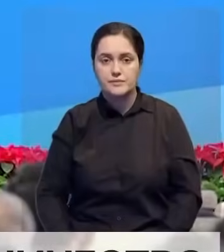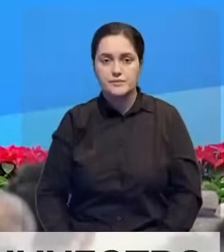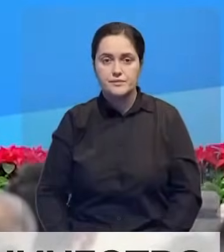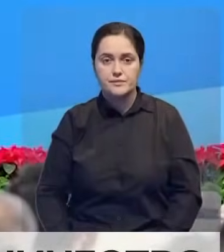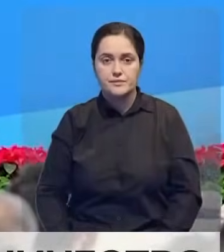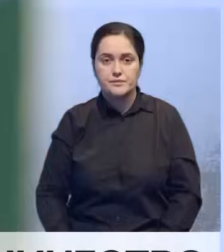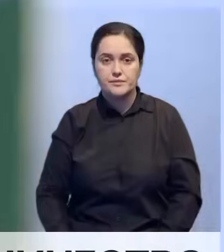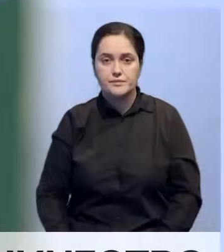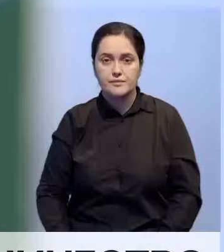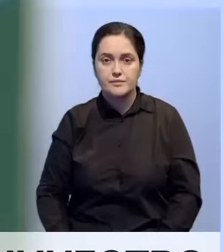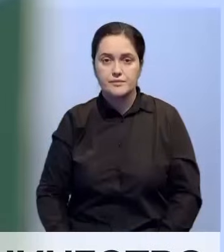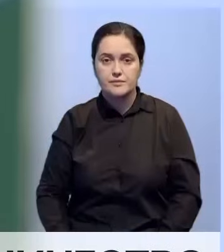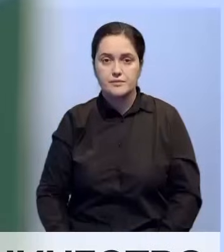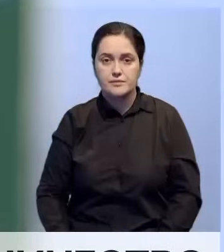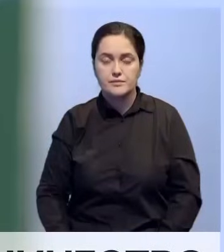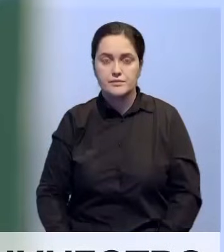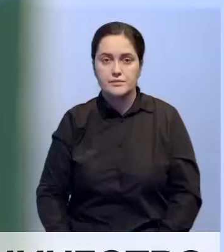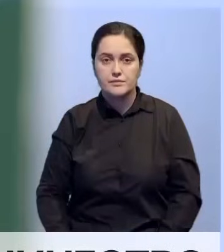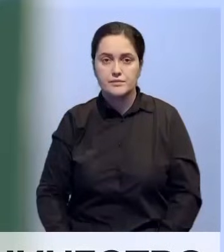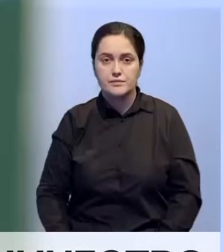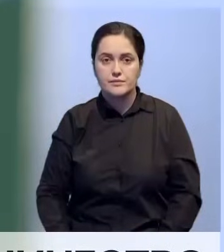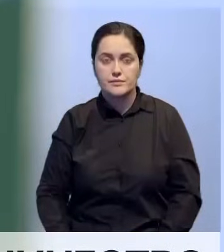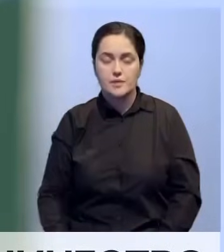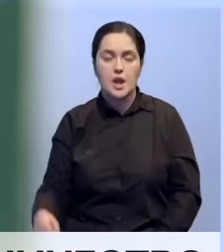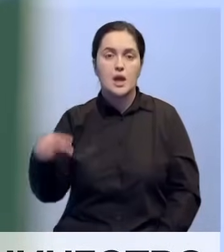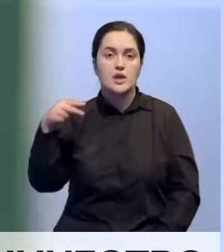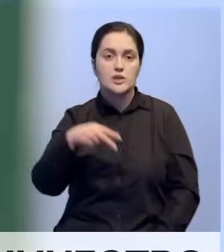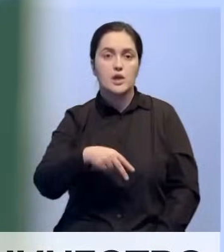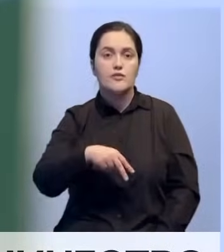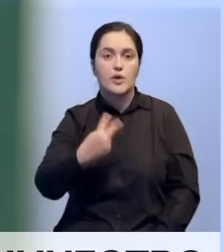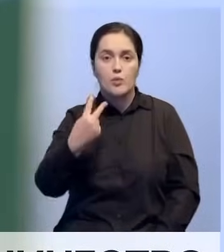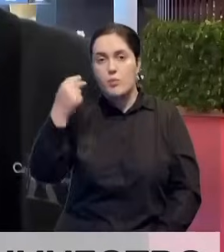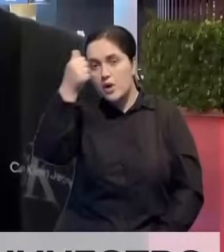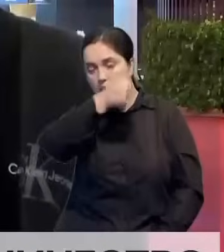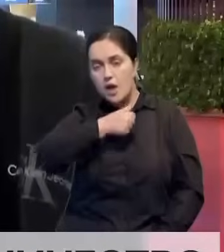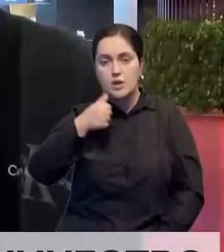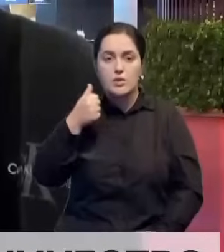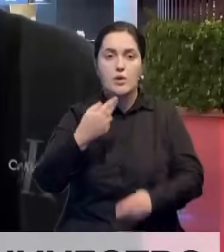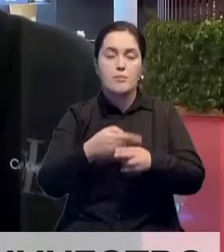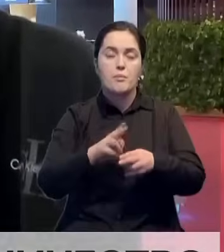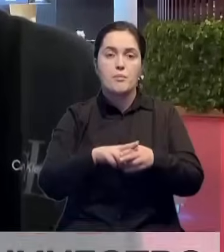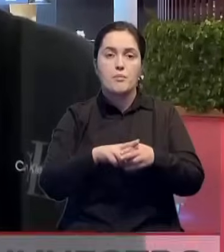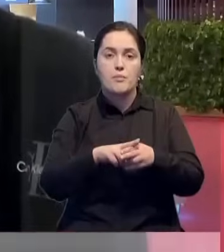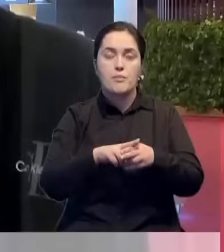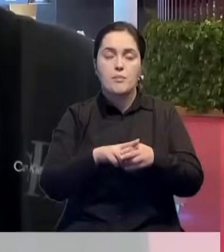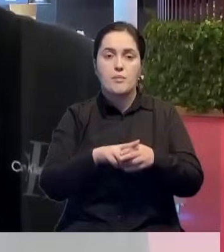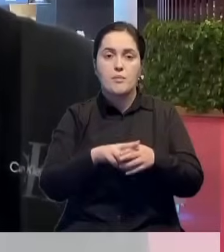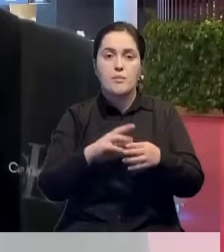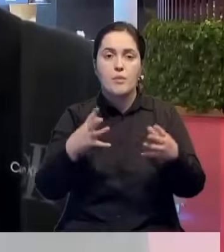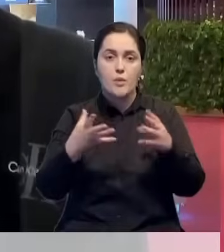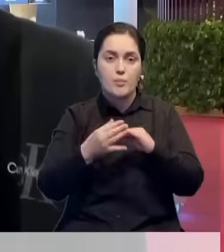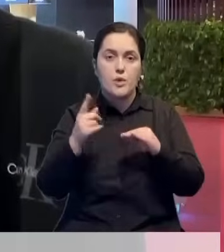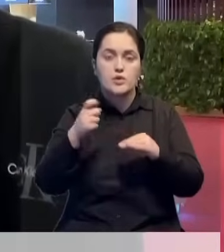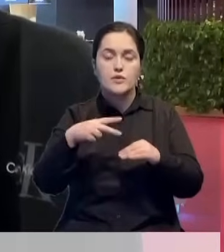цифровизации. В 2022 году мы отправили масло-жировой продукции в объеме более